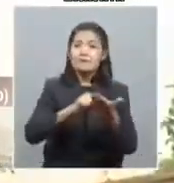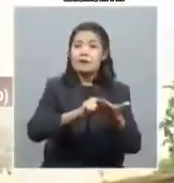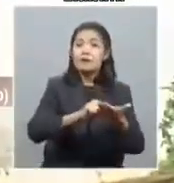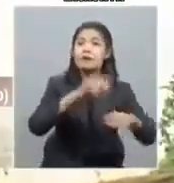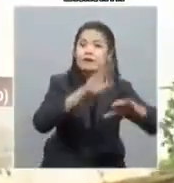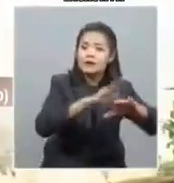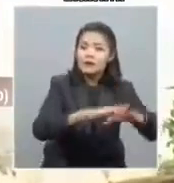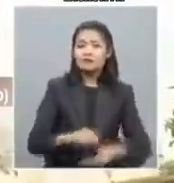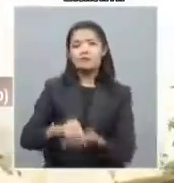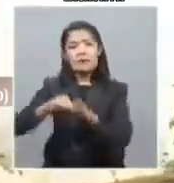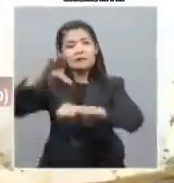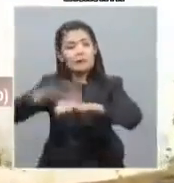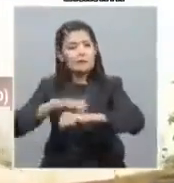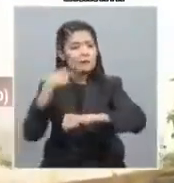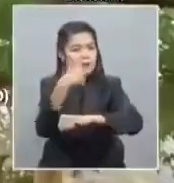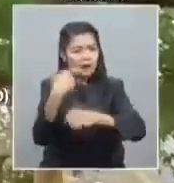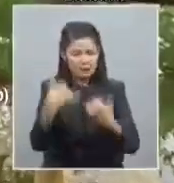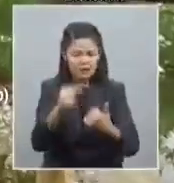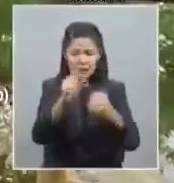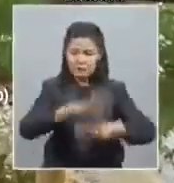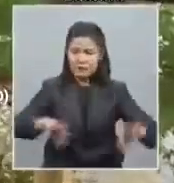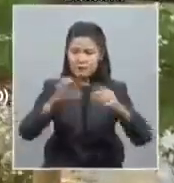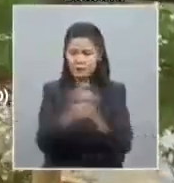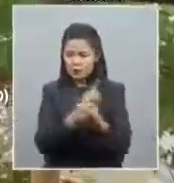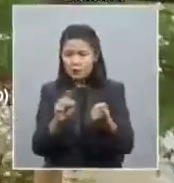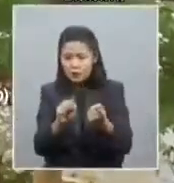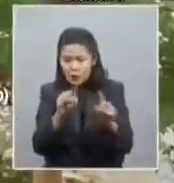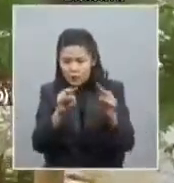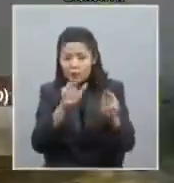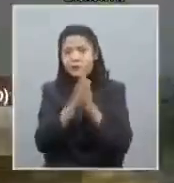จับใครอย่างไร ค ดีนี้คดีใหญ่นะฮะและสังคมให้ความสนใจครับ ค่ะ